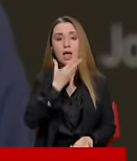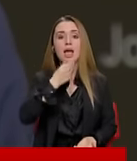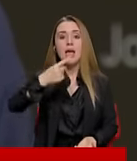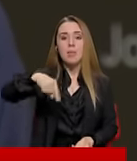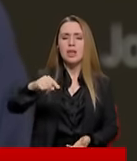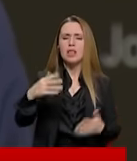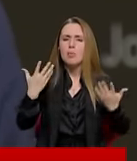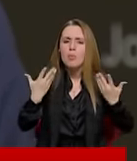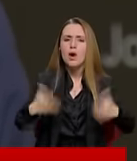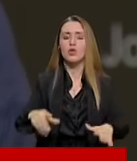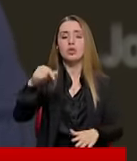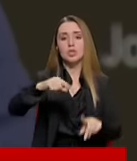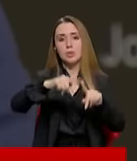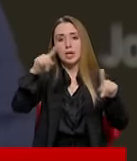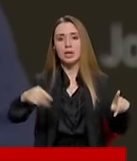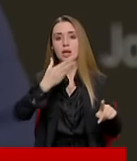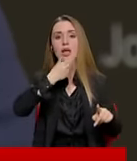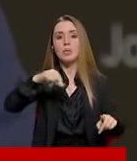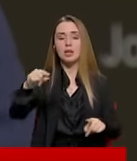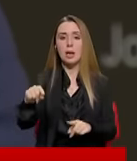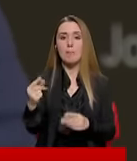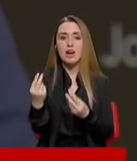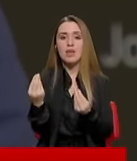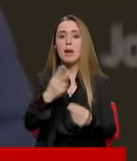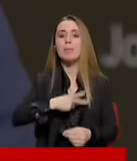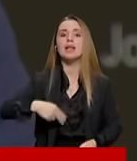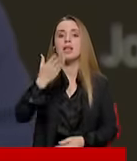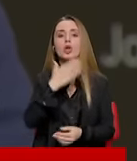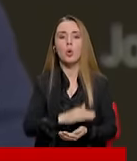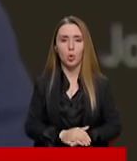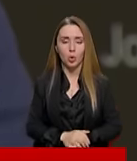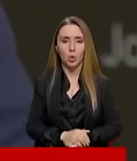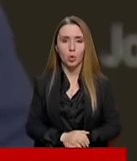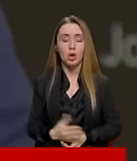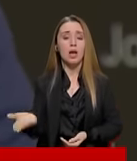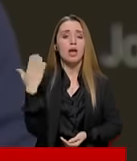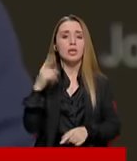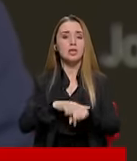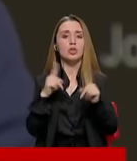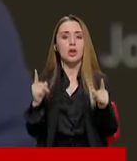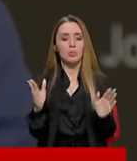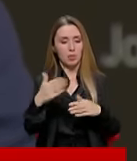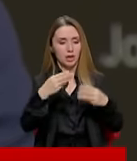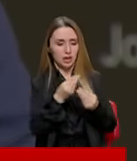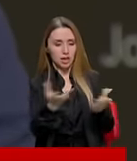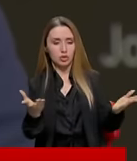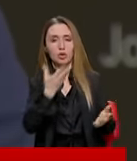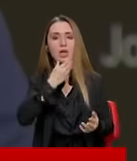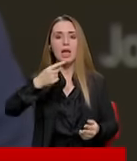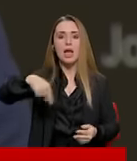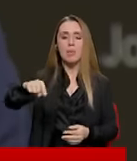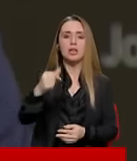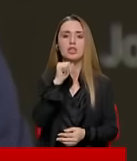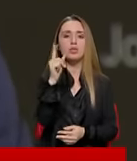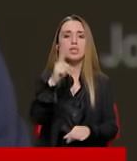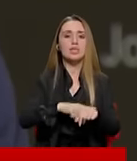raporlamanın Şimdiye kadar emekliye Para veren bir belediye yoktu Eee eski dönemde paket dağıtılıyordu ama emekli hiçbir zaman